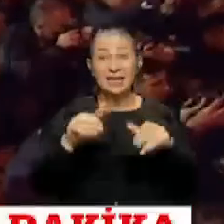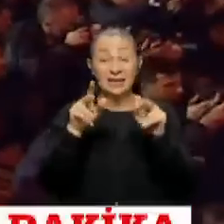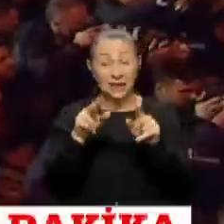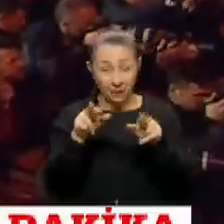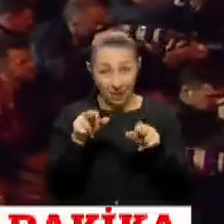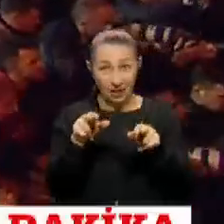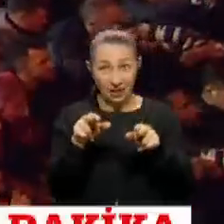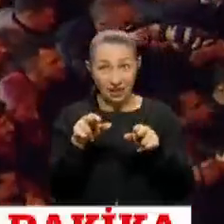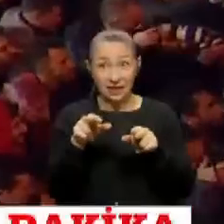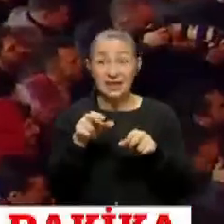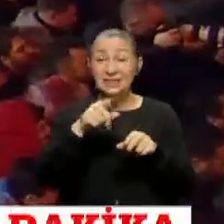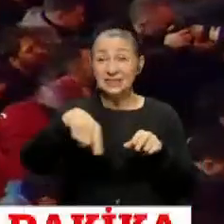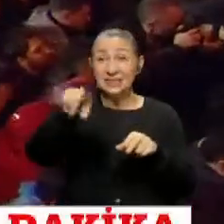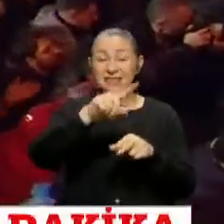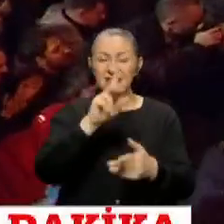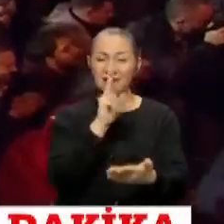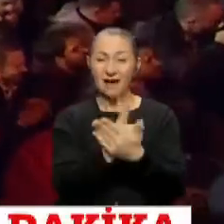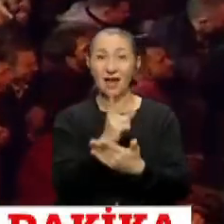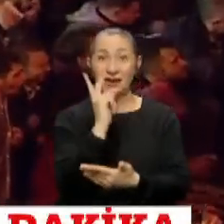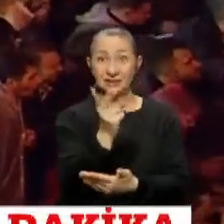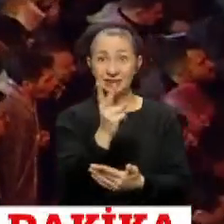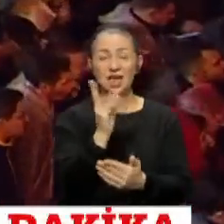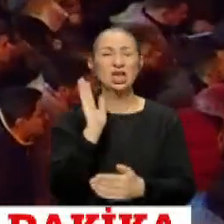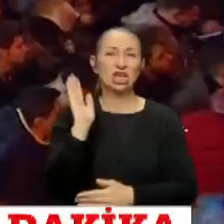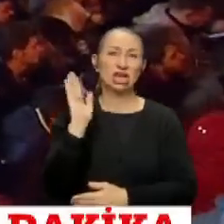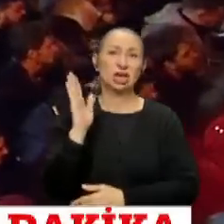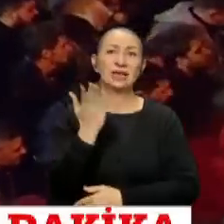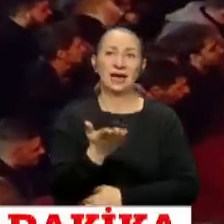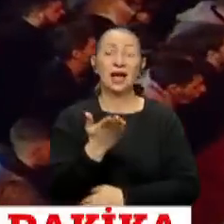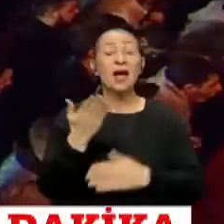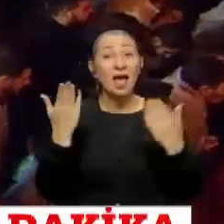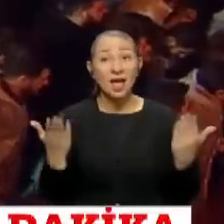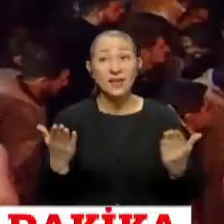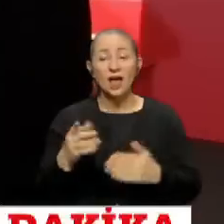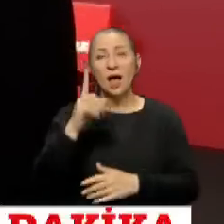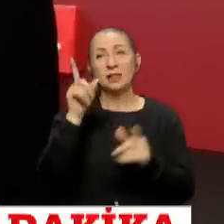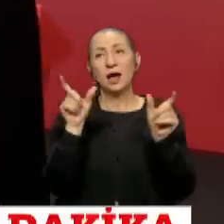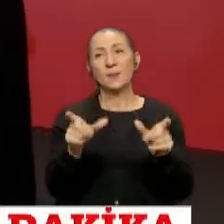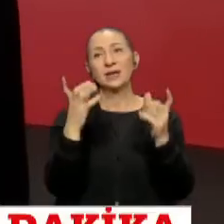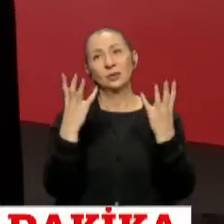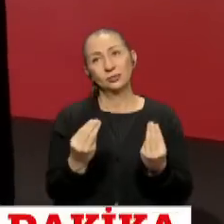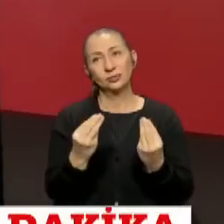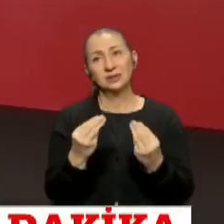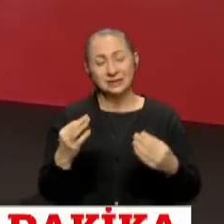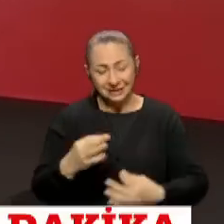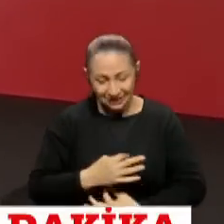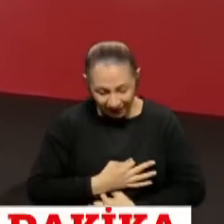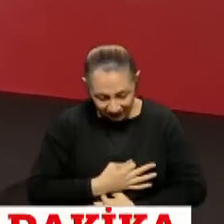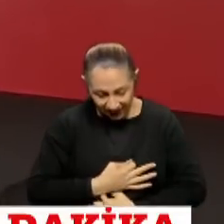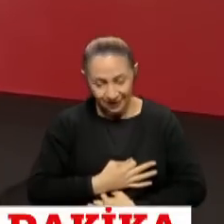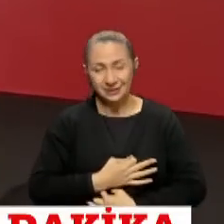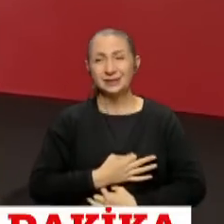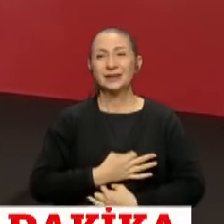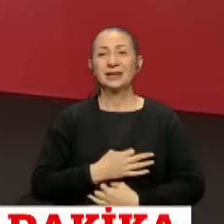Geldikleri gibi sizin iradenizle gidecekler. Evet, Allah'a emanet olun. Saygılar